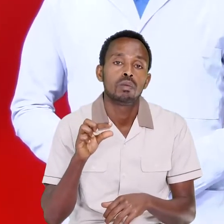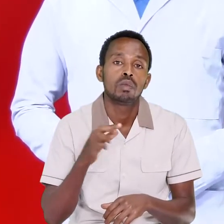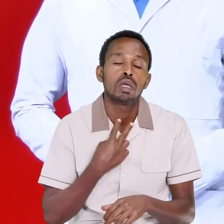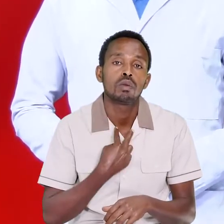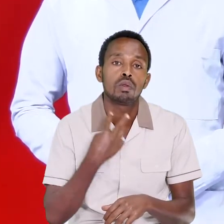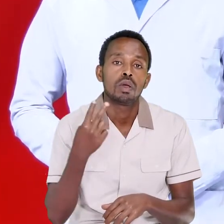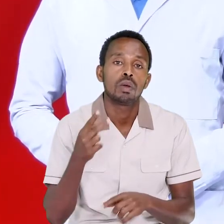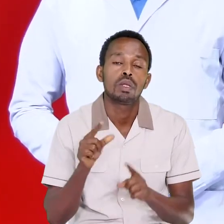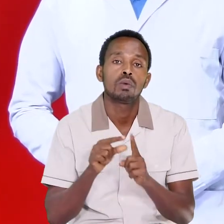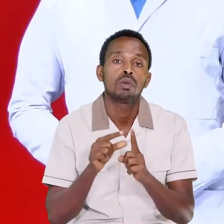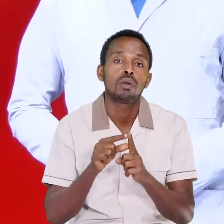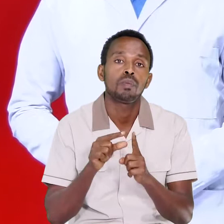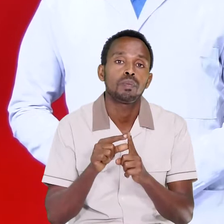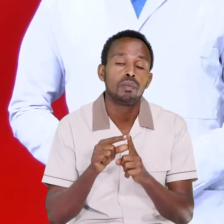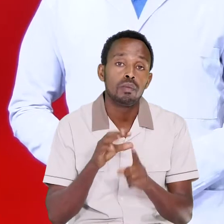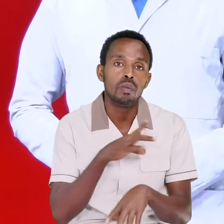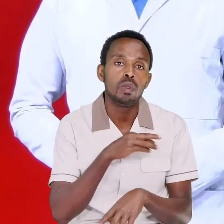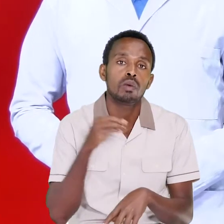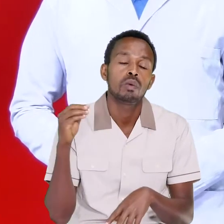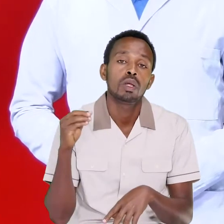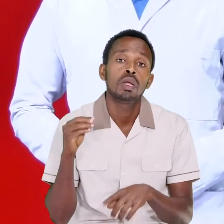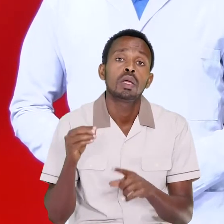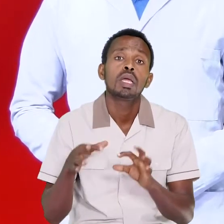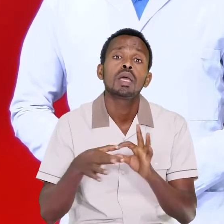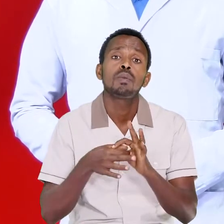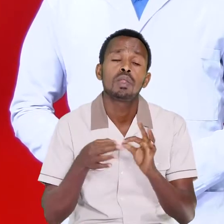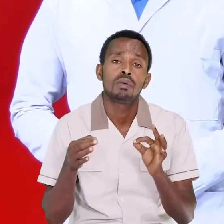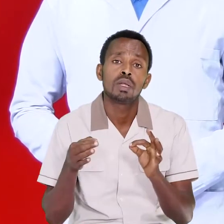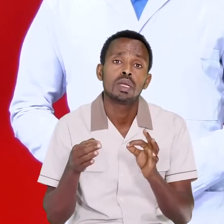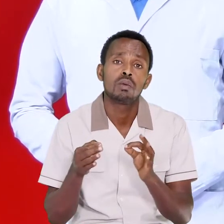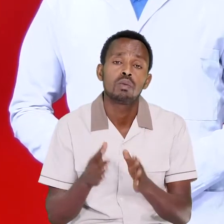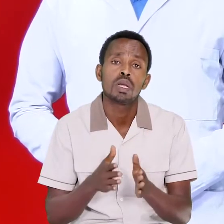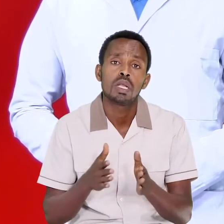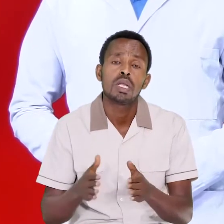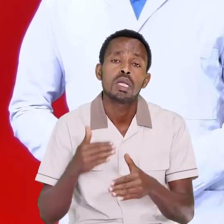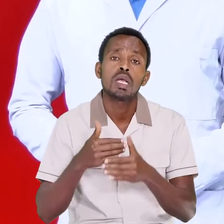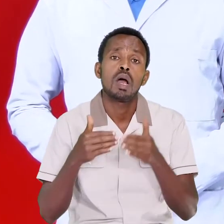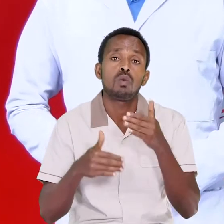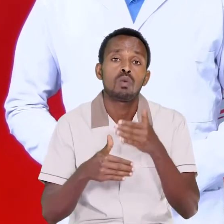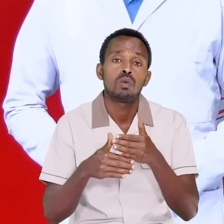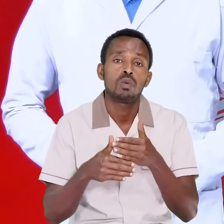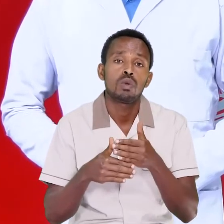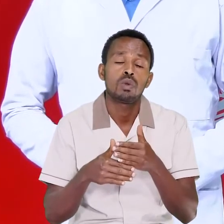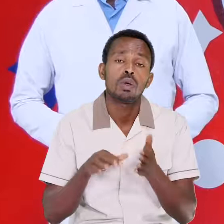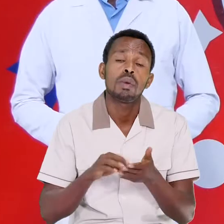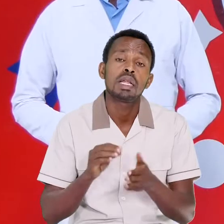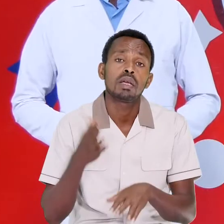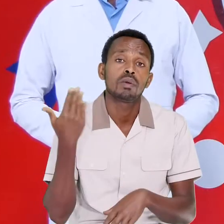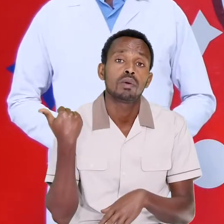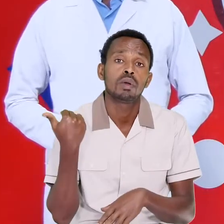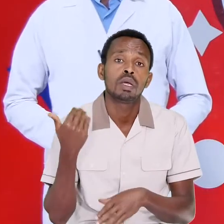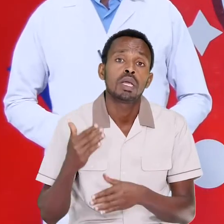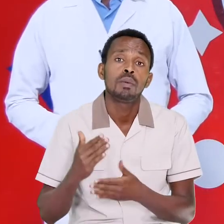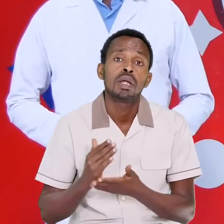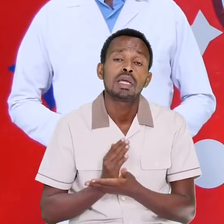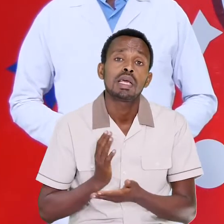sagaleewwan jechootaa fi himoota fa'a walitti qindeessanii ijaaruu barachaa turre.